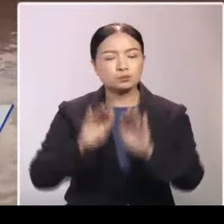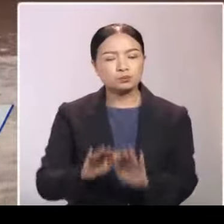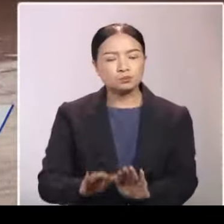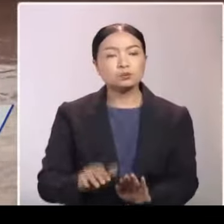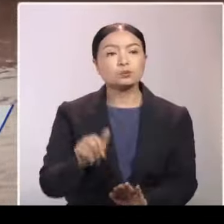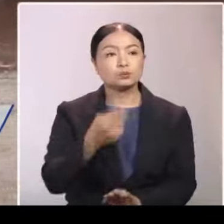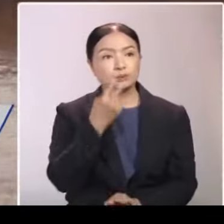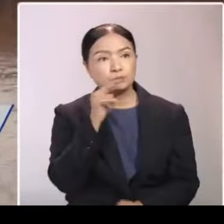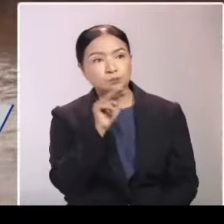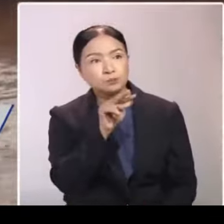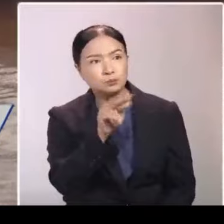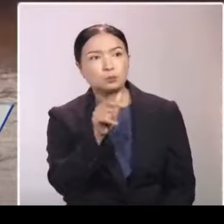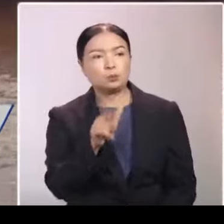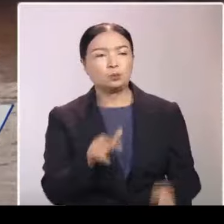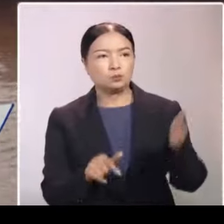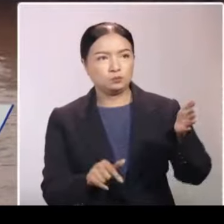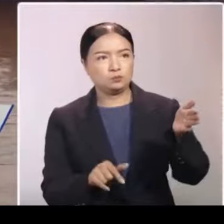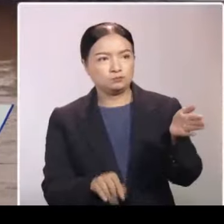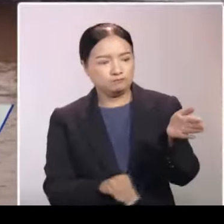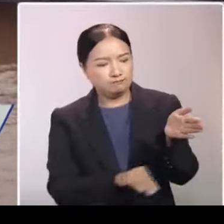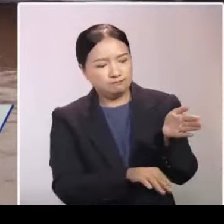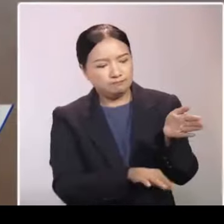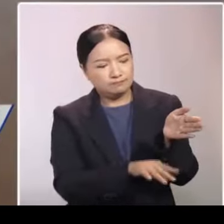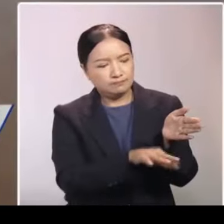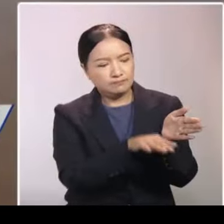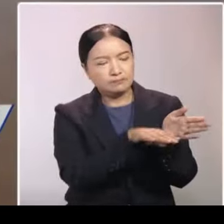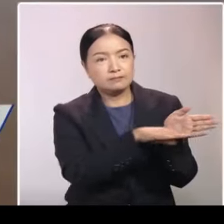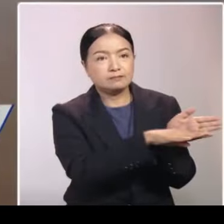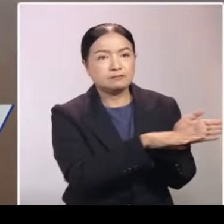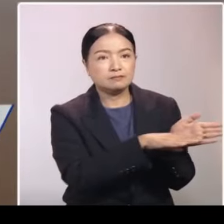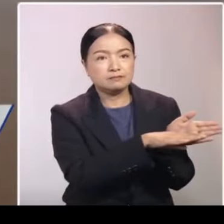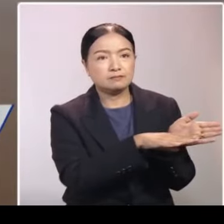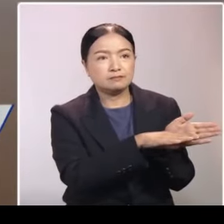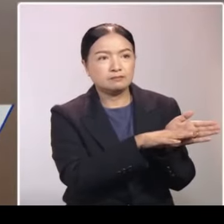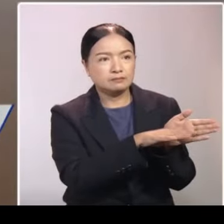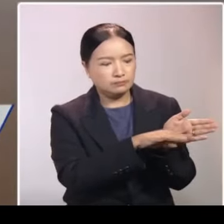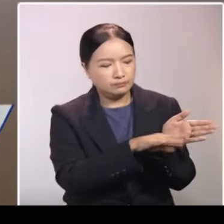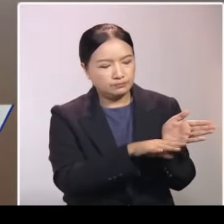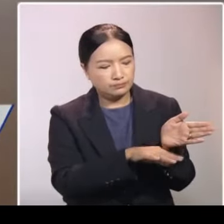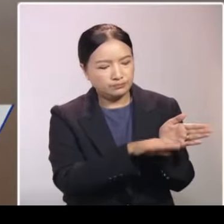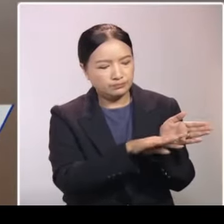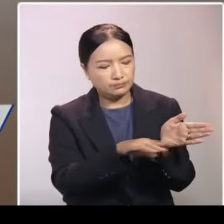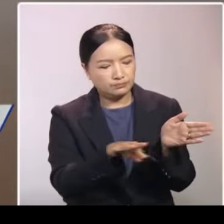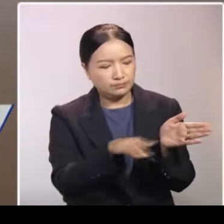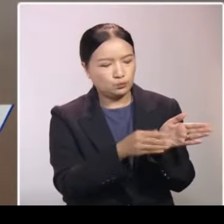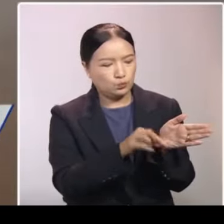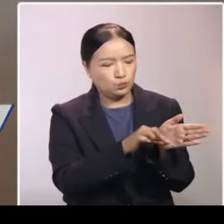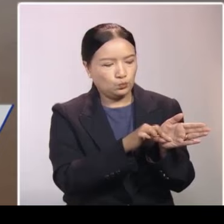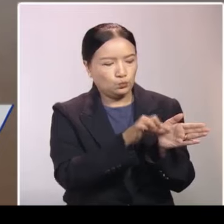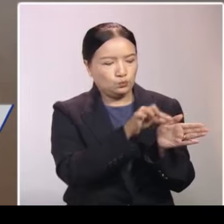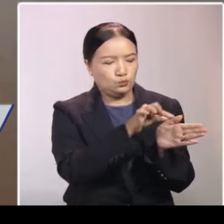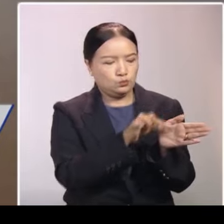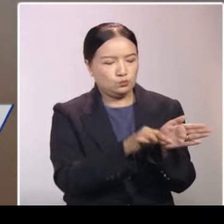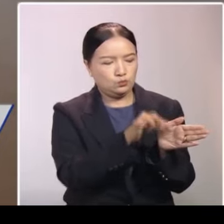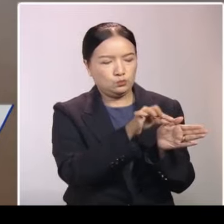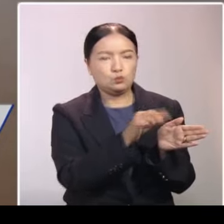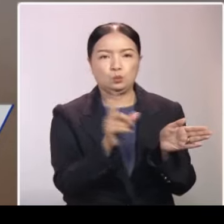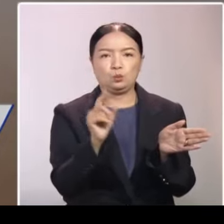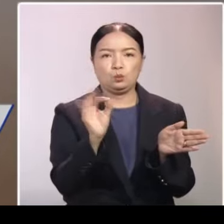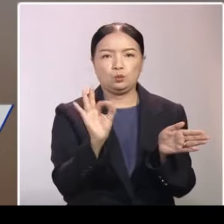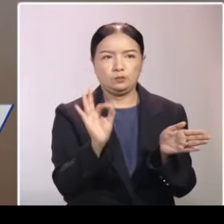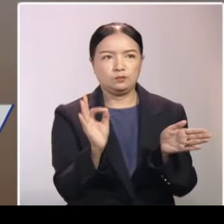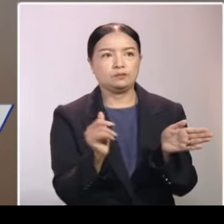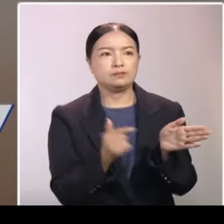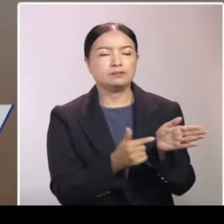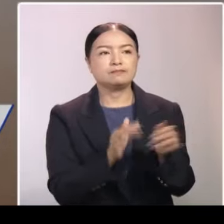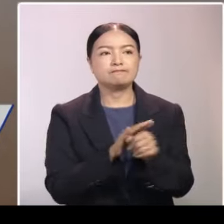อีกมากถ้าดูจากตรงนี้เนี่ยเยอะค่ะตรงบริเวณที่เป็นฝั่งใกล้กับลานพญานาคนะคะพยานศีนาคราชที่จะเป็นจุดแลนด์